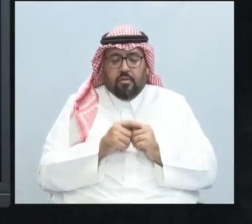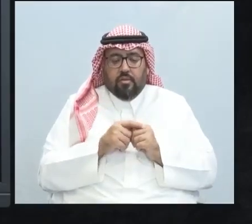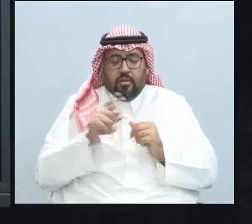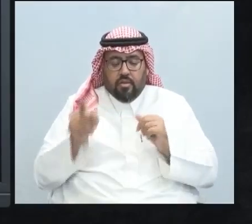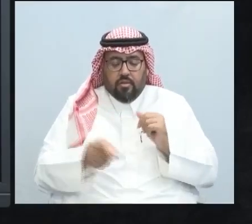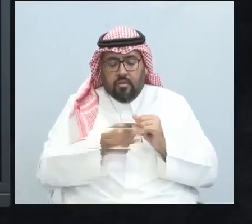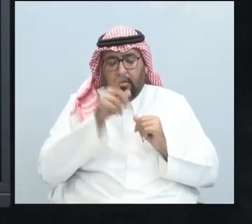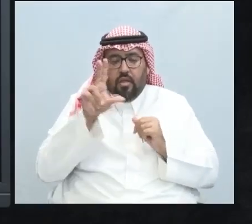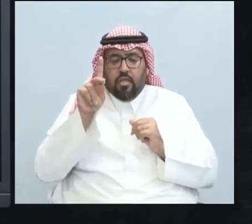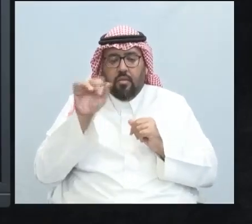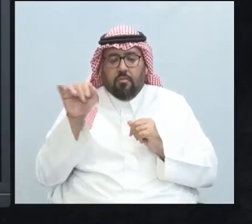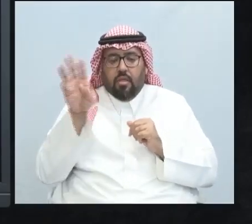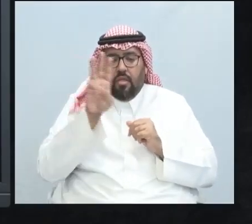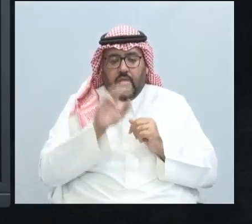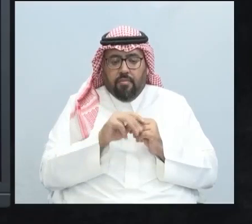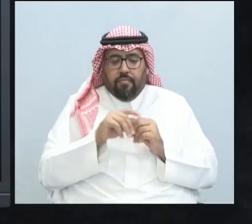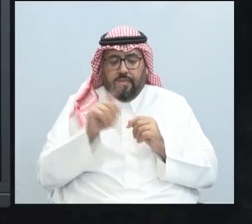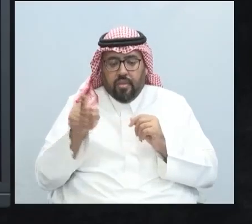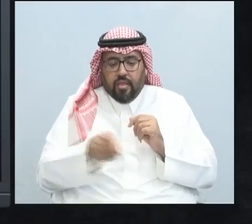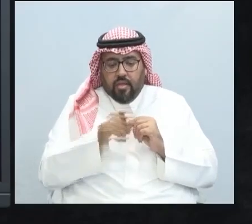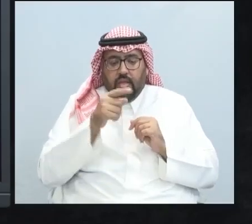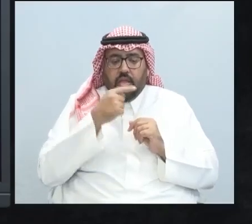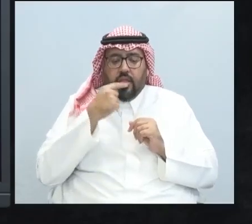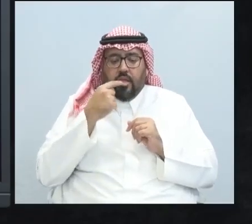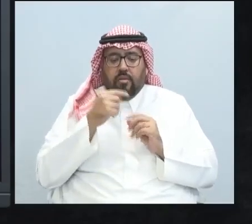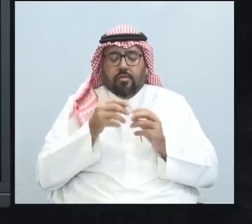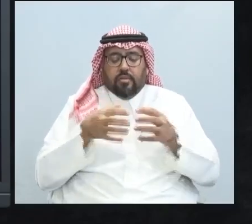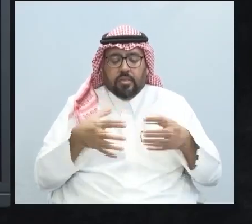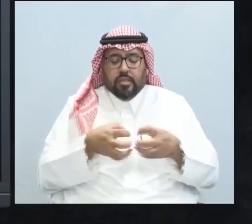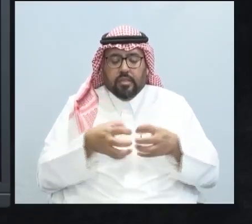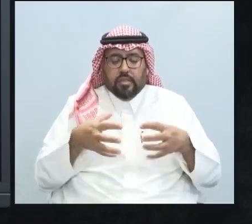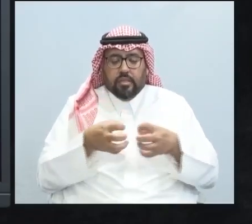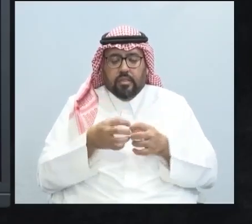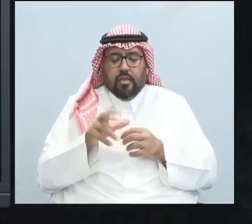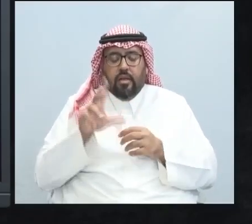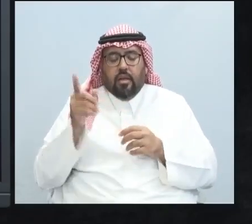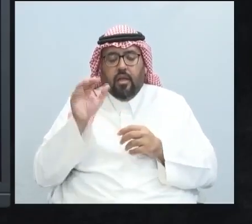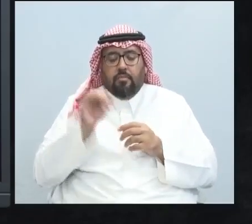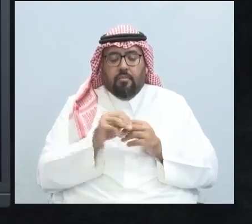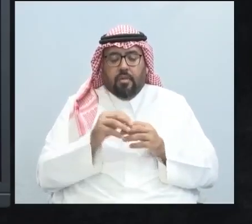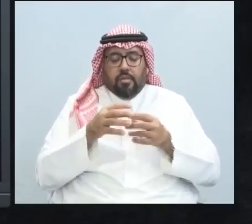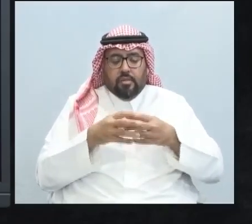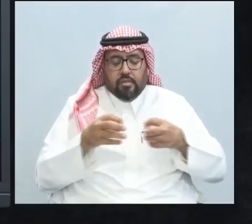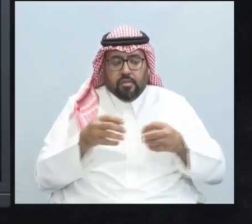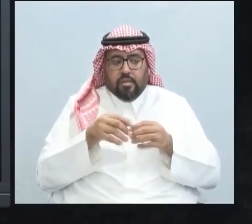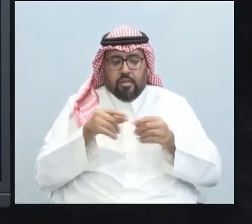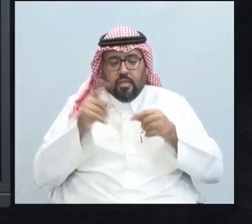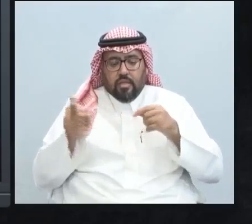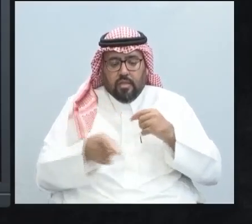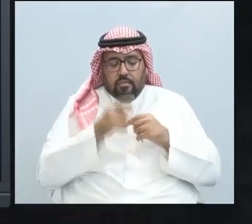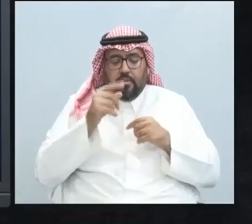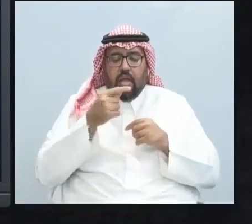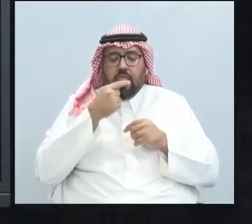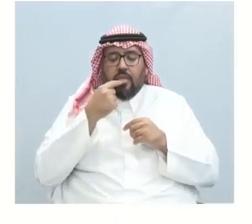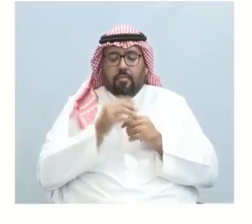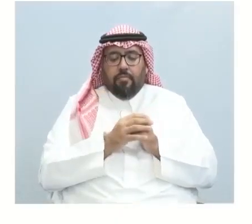دوره الطمث وتدفق هذا الدم من خلال ماذا انقباضات تحدث في الرحم يتمزق هذا الرحم ويخرج هذا